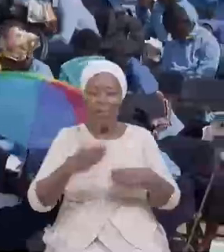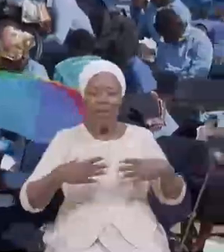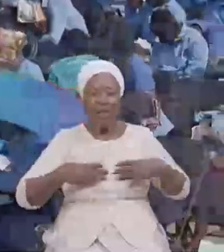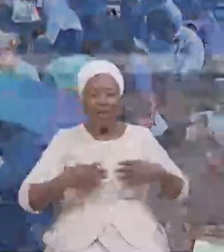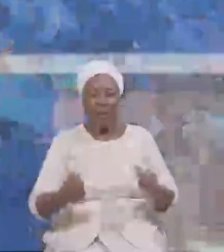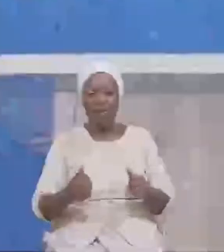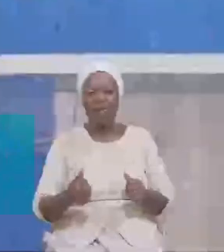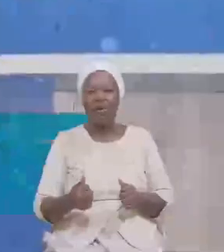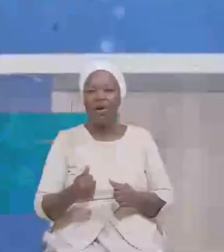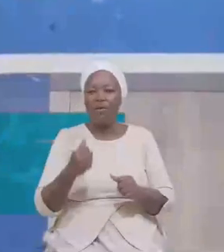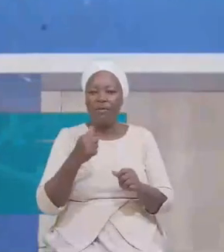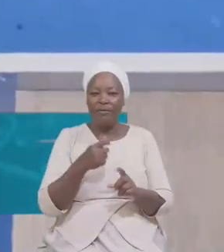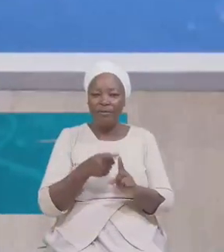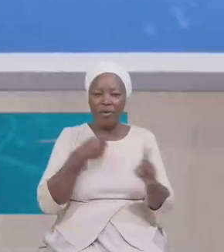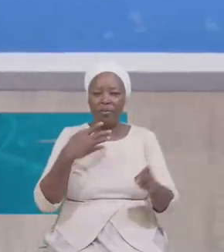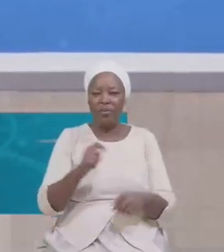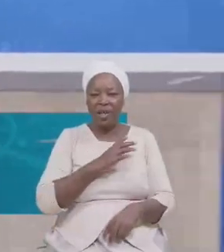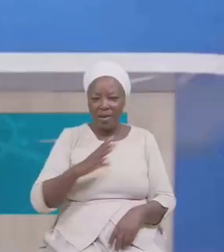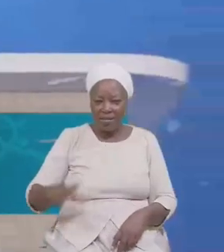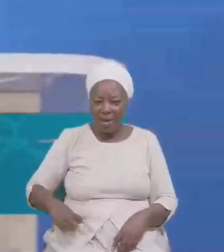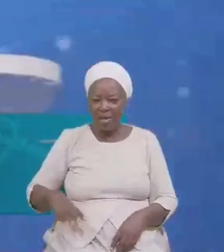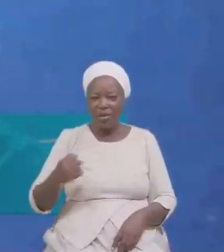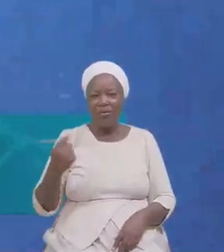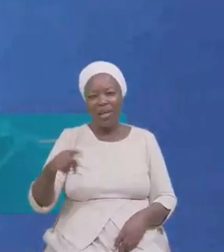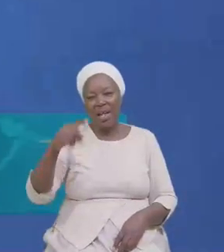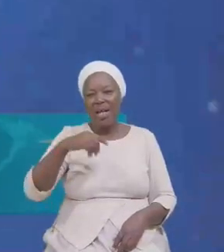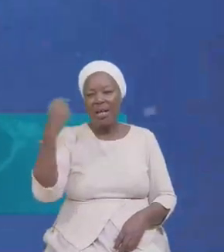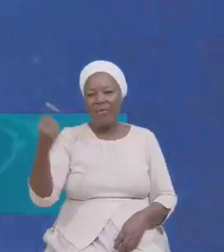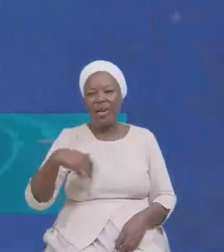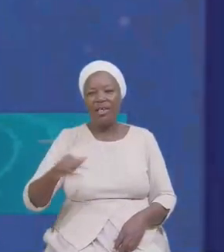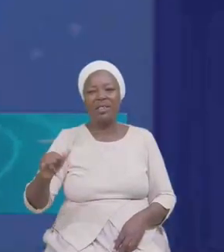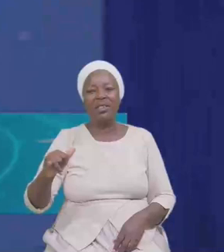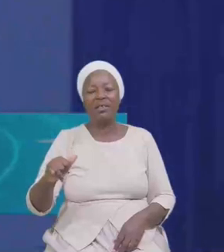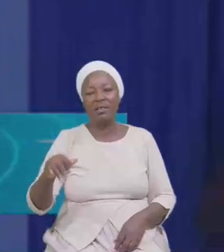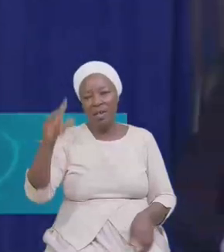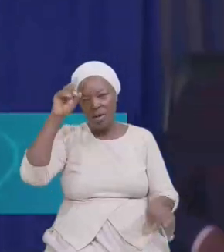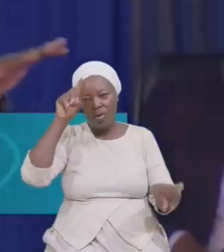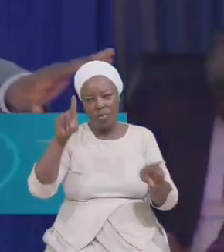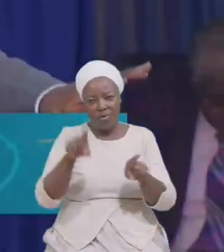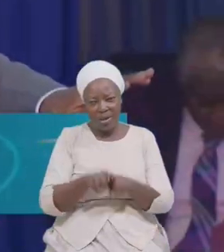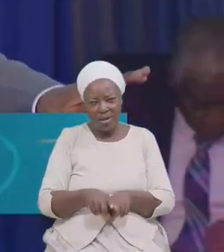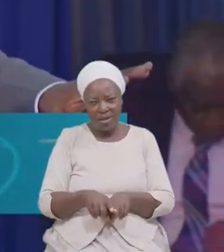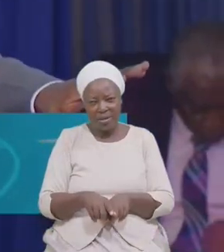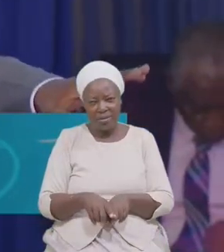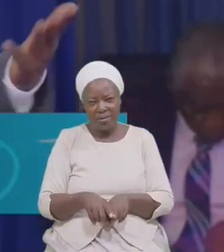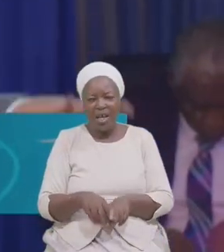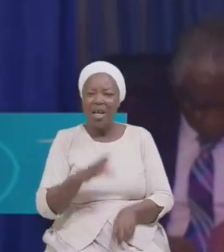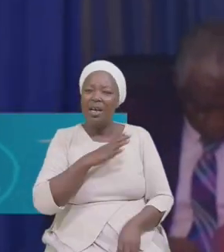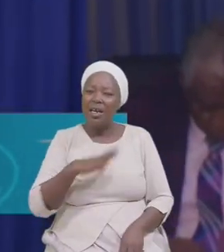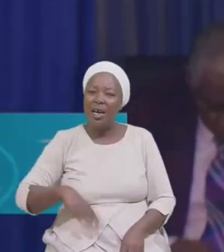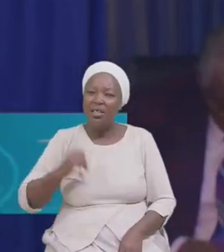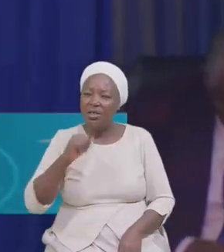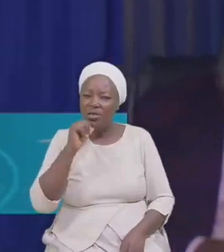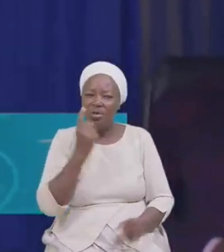l'Alliance éternelle. Maintenant, Christ n'est pas seulement pour une alliance, l'alliance d'Israël.